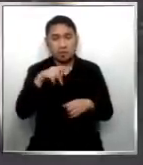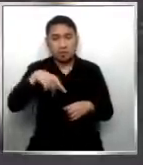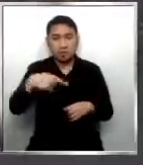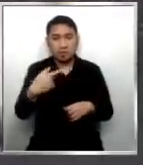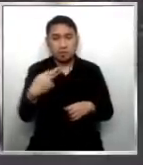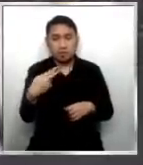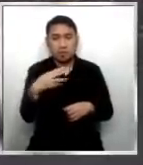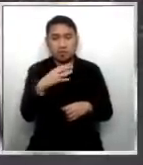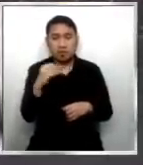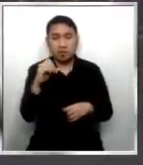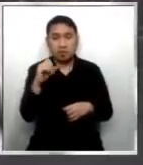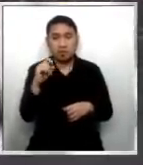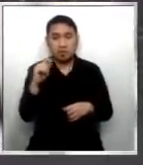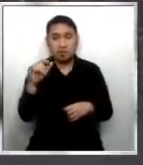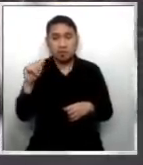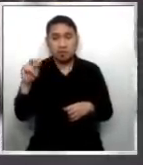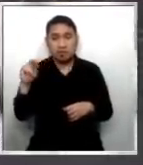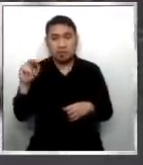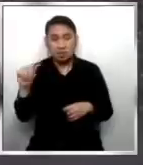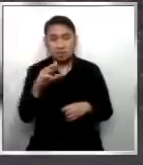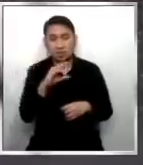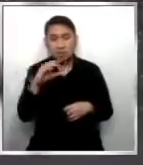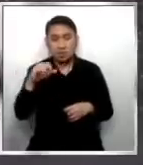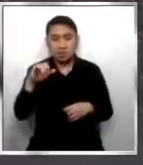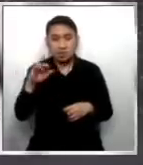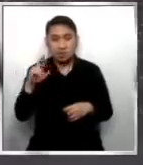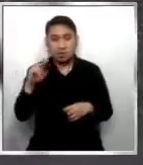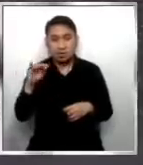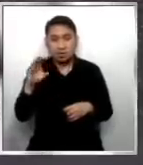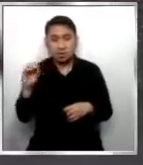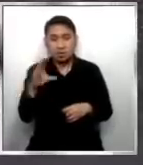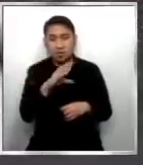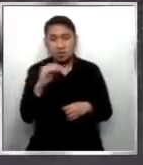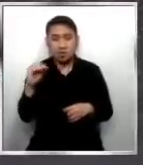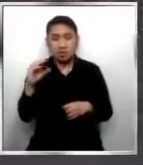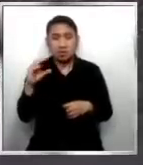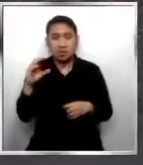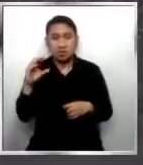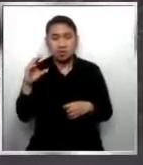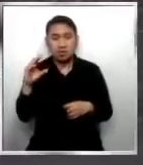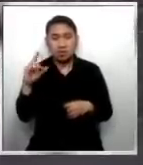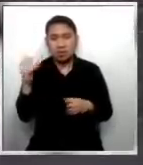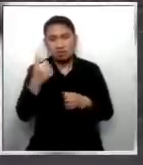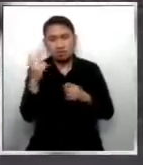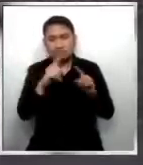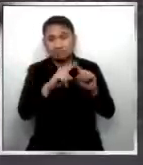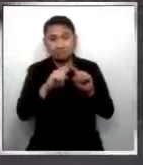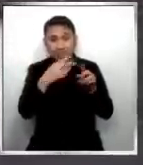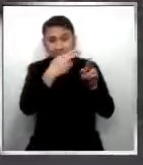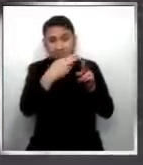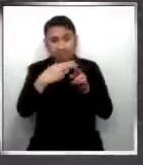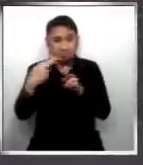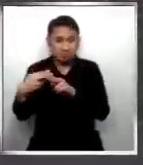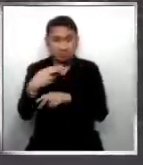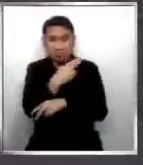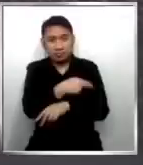Hospital, Quirino Memorial Medical Center at Dr. Jose N. Rodriguez Memorial Hospital. Susubukan ito